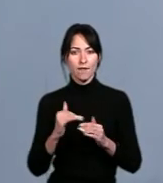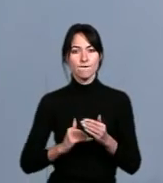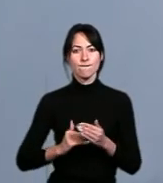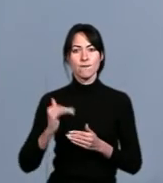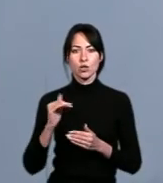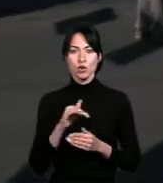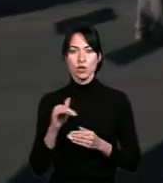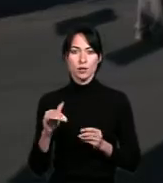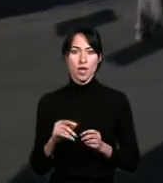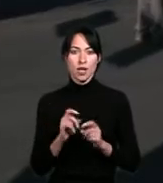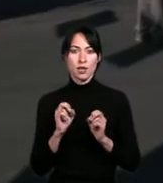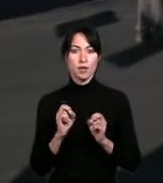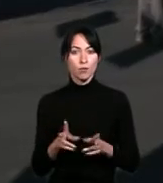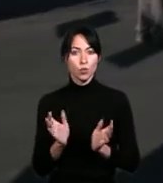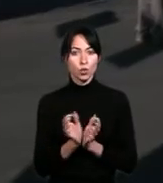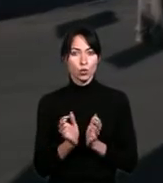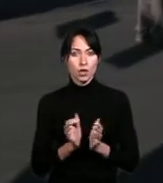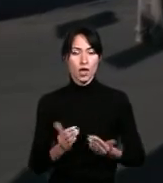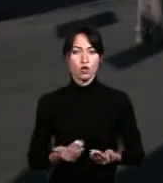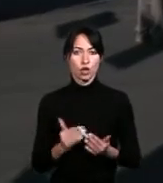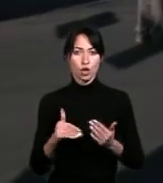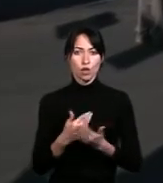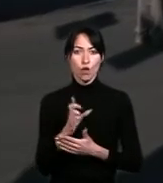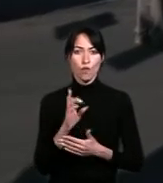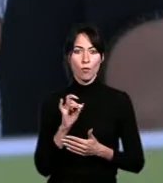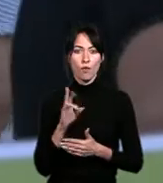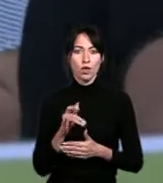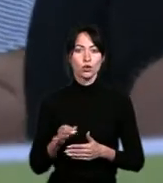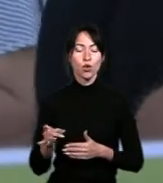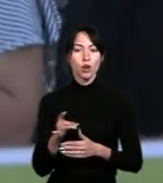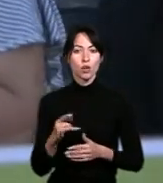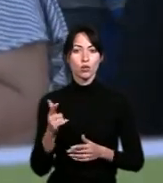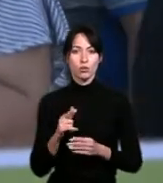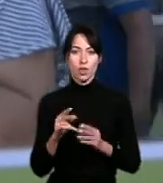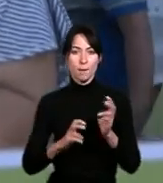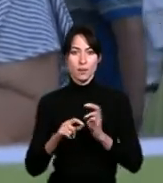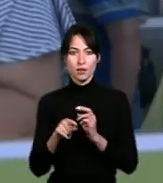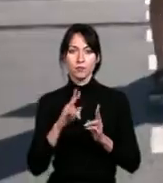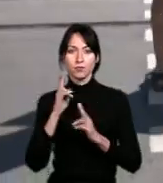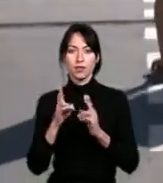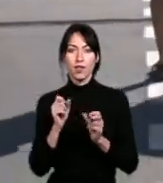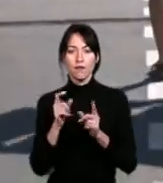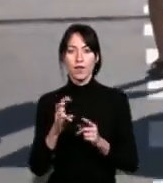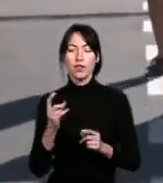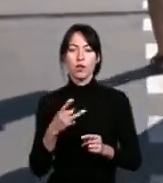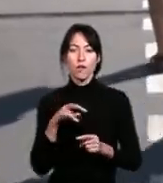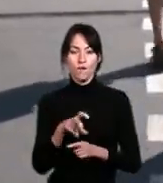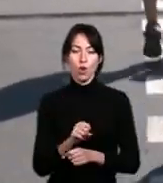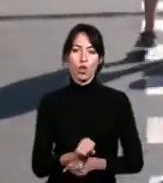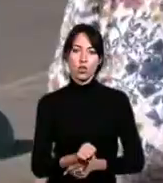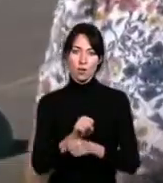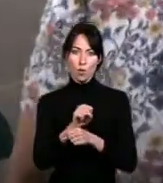ризику забруднення. Жителі Новобаварського району, де розташоване підприємство, скаржилися на викиди та неодноразово виходили